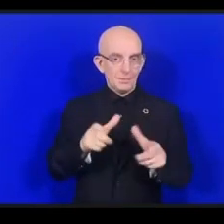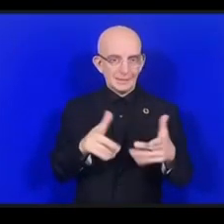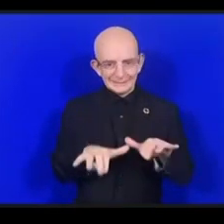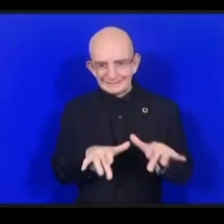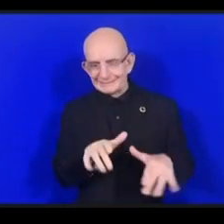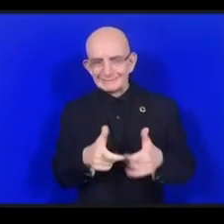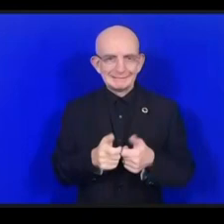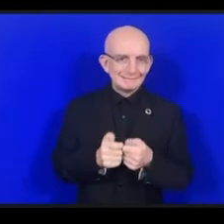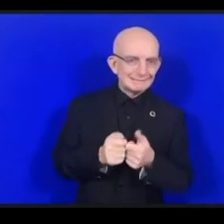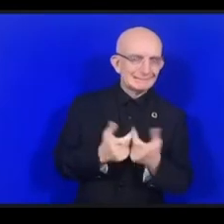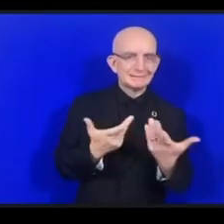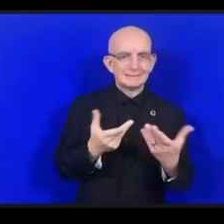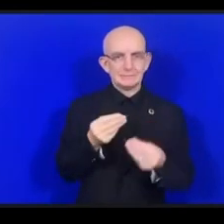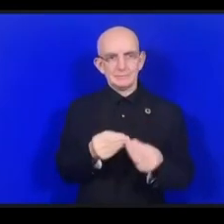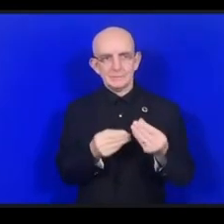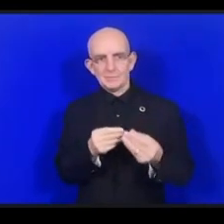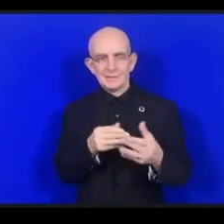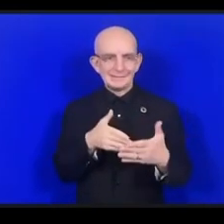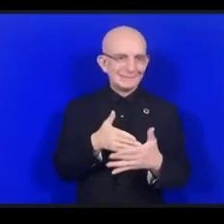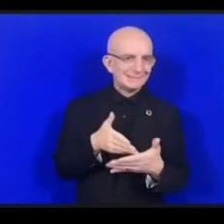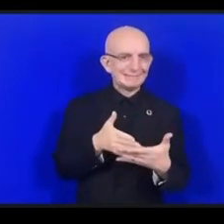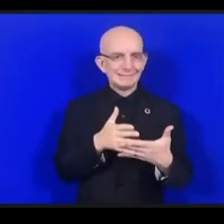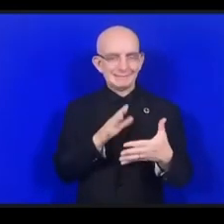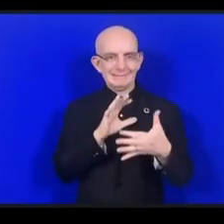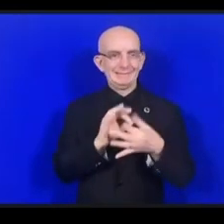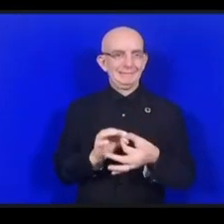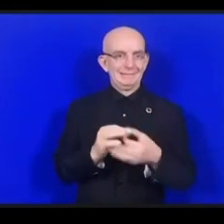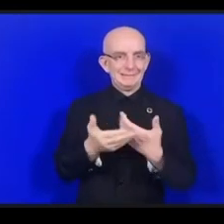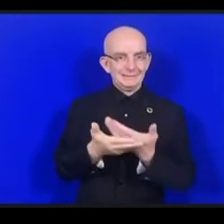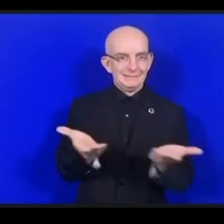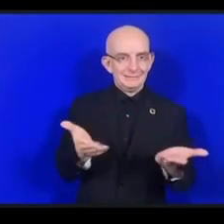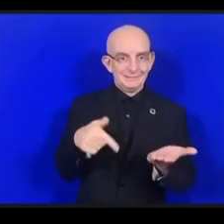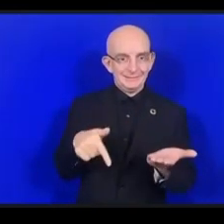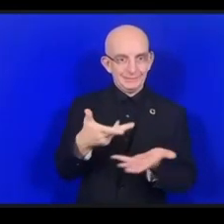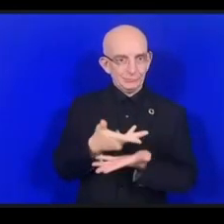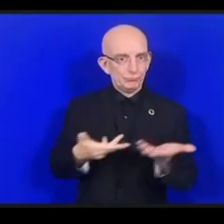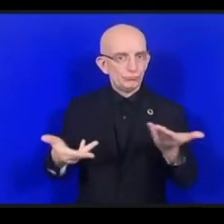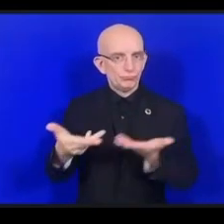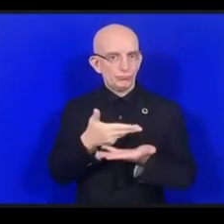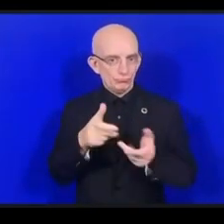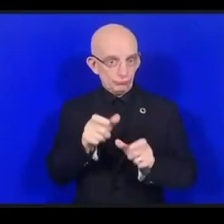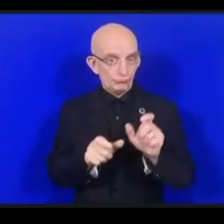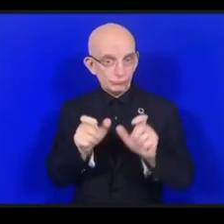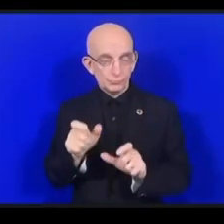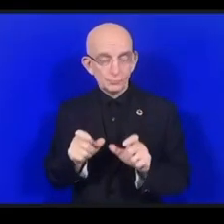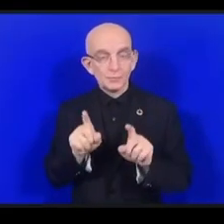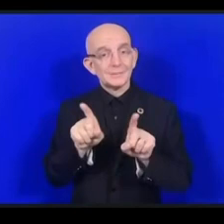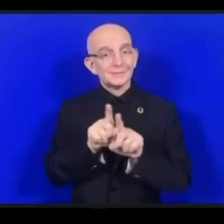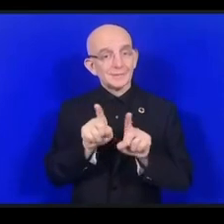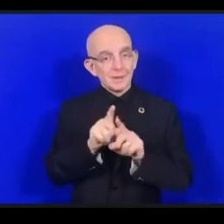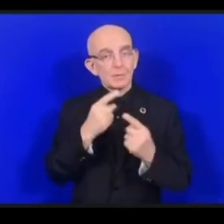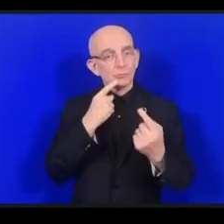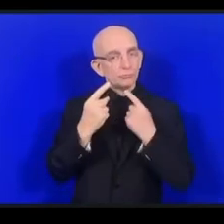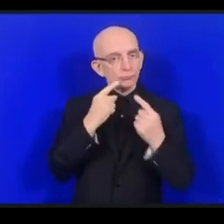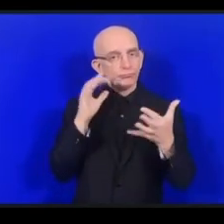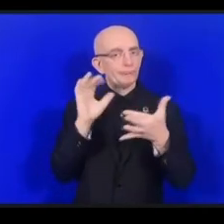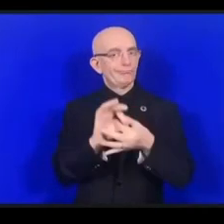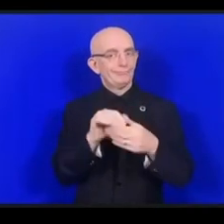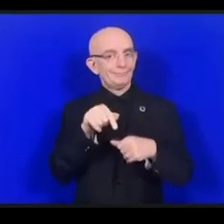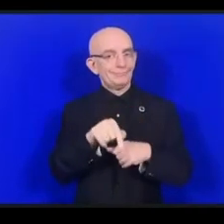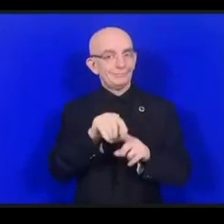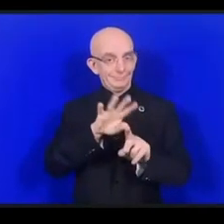怎么样融入社会，怎么样来为实现 SDG 做出贡献。我们面临的一